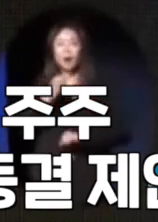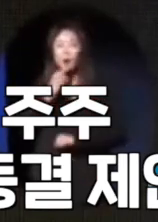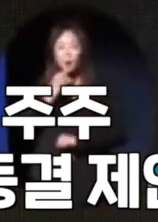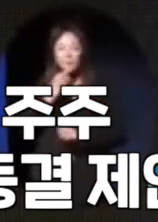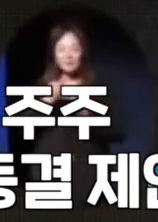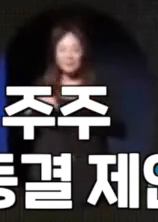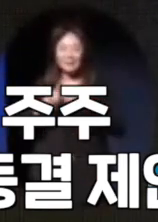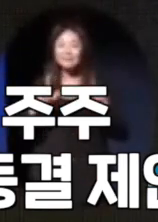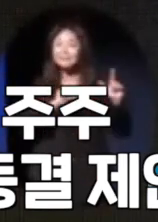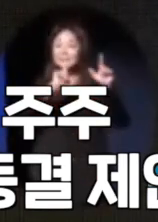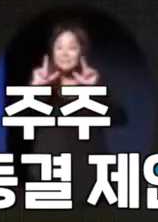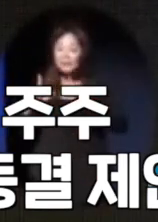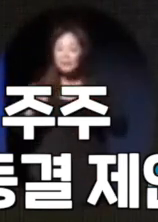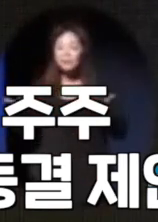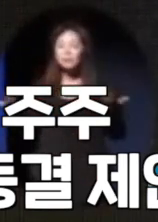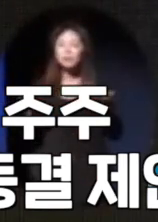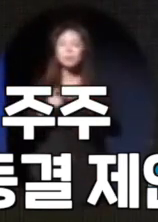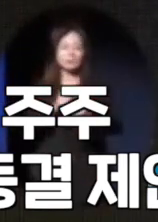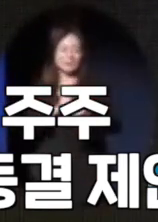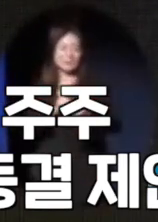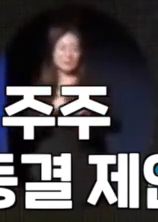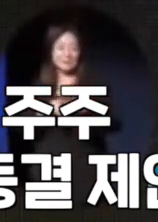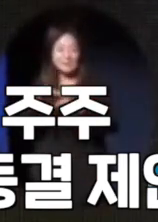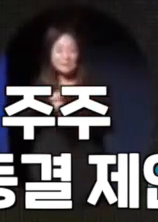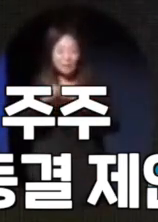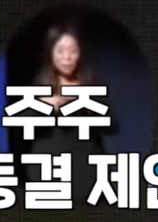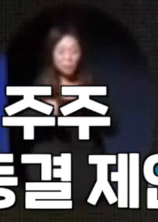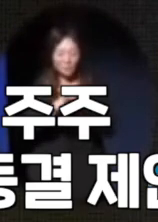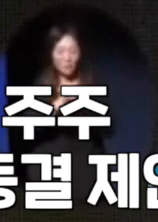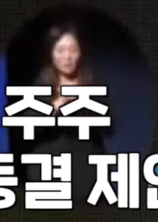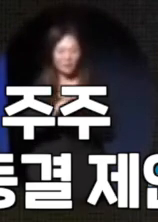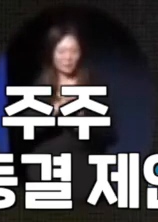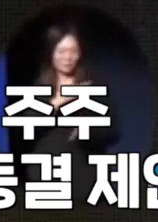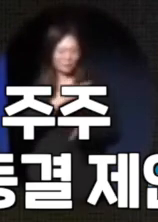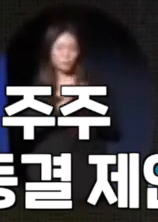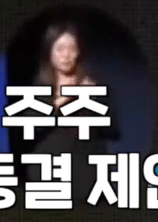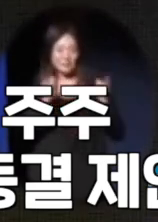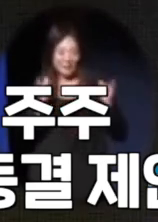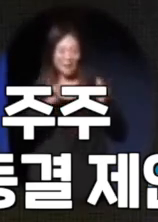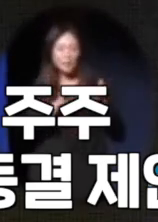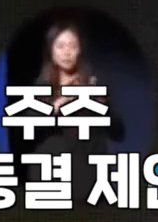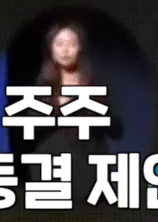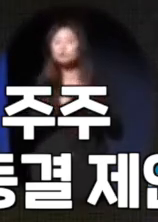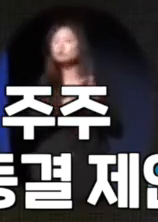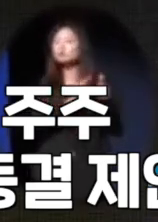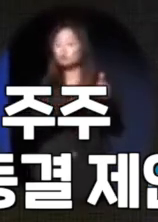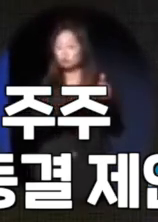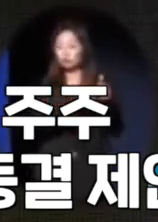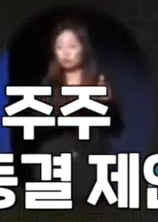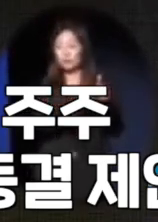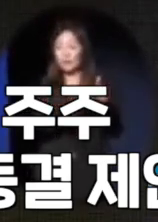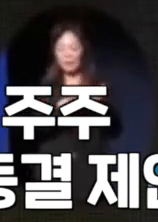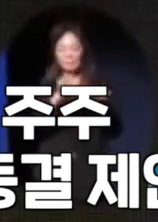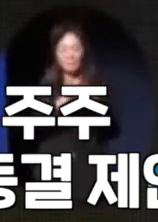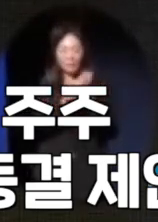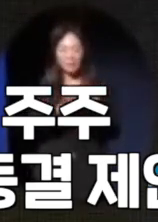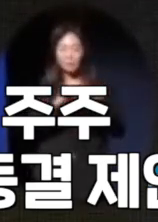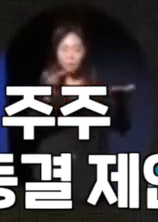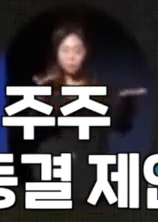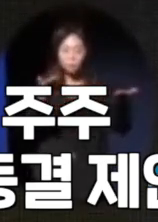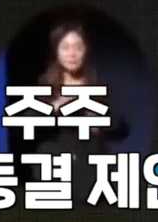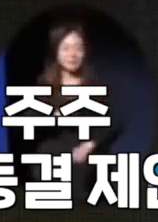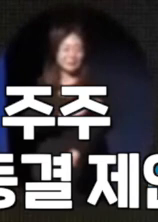상생의 노동시장 복원을 위하여 재벌 대기업 대주주들에 대한 배당과 임원